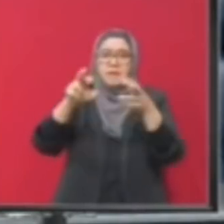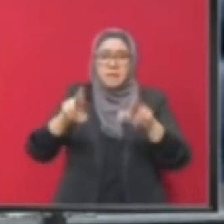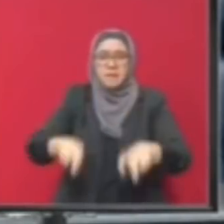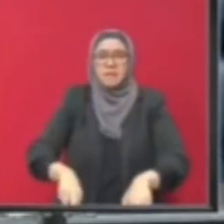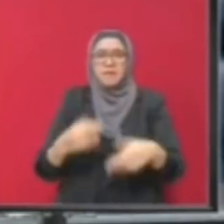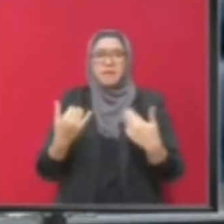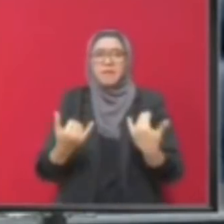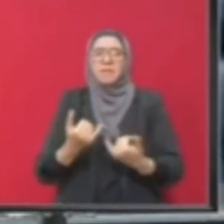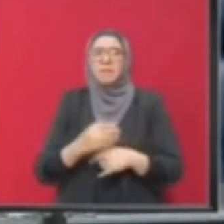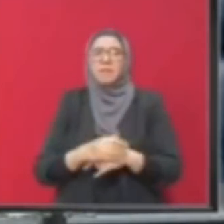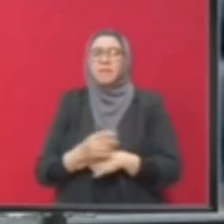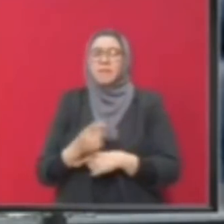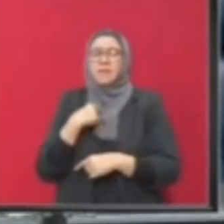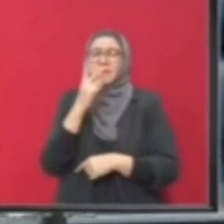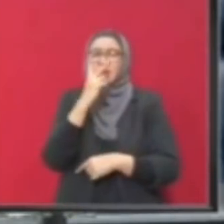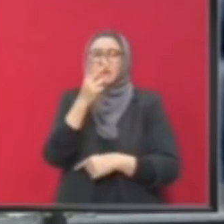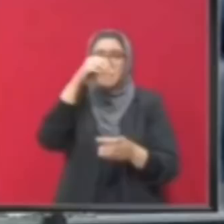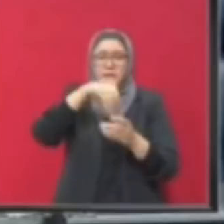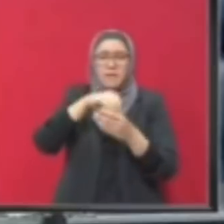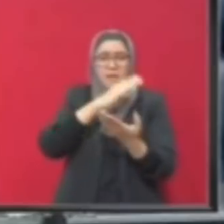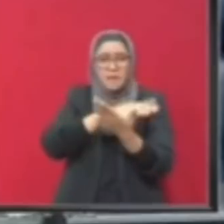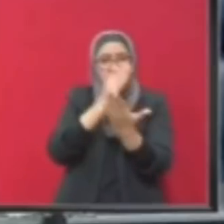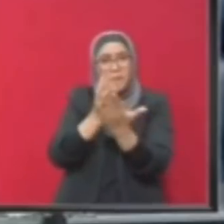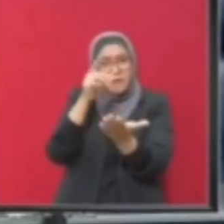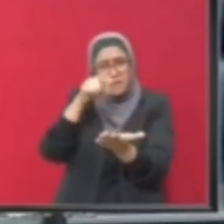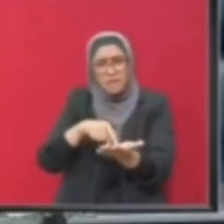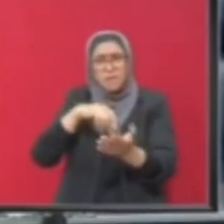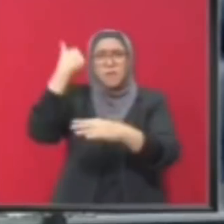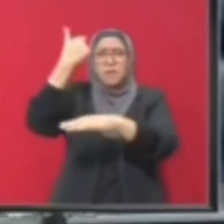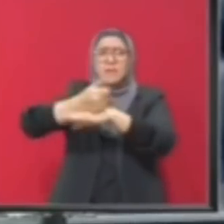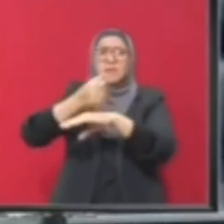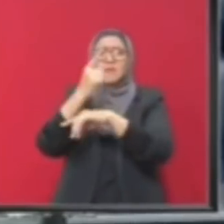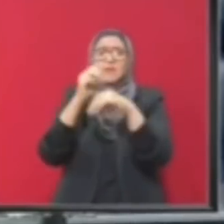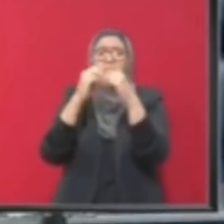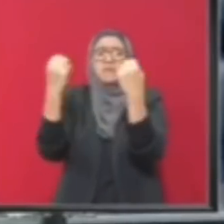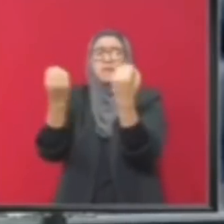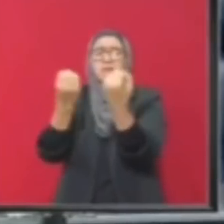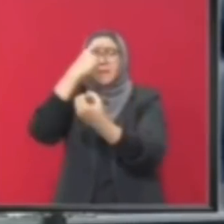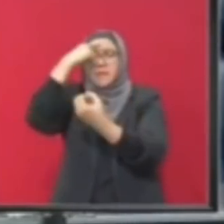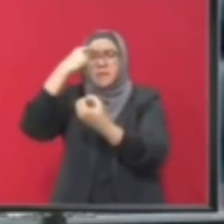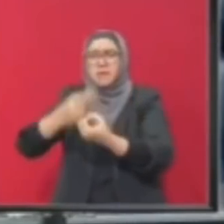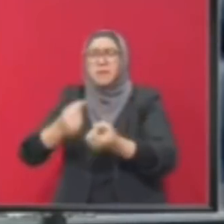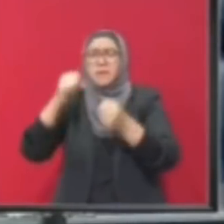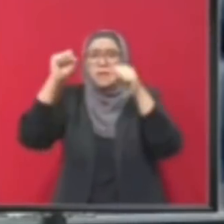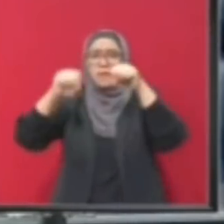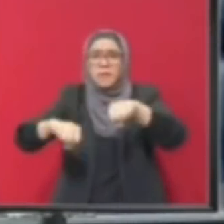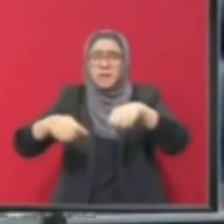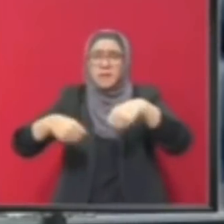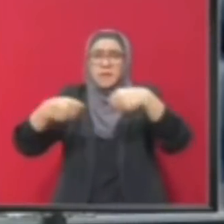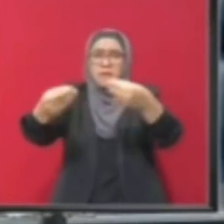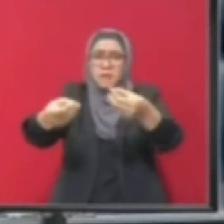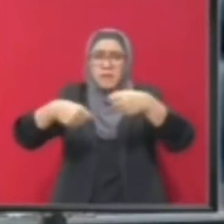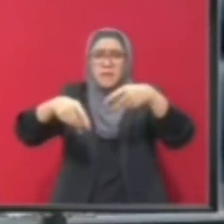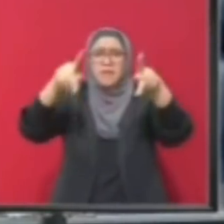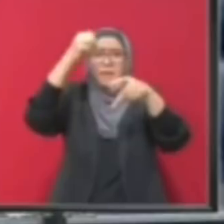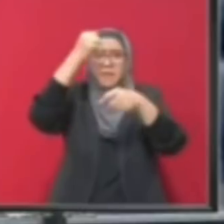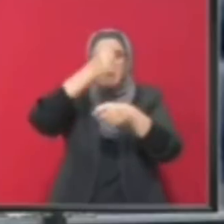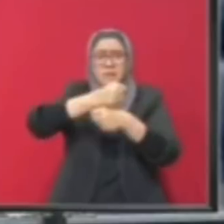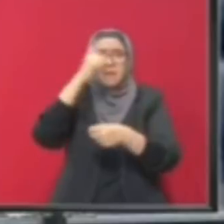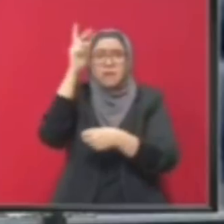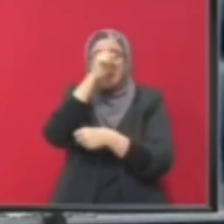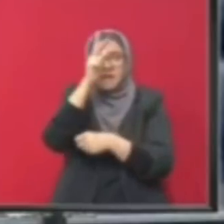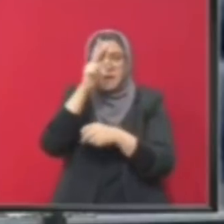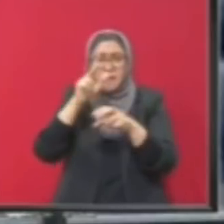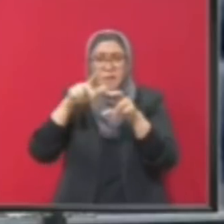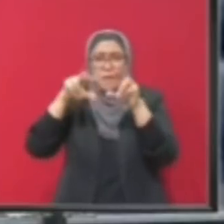lihat dalam belanjawan ini, diwujudkan satu badan untuk membolehkan supaya nak bagi peluang pekerjaan kepada rakyat. Tapi